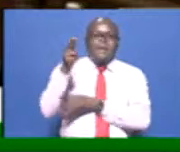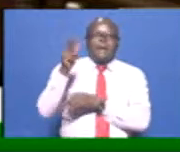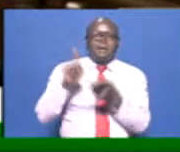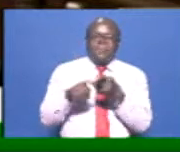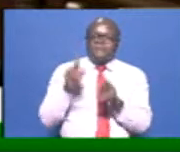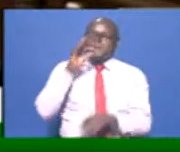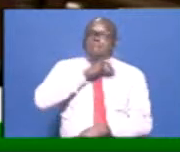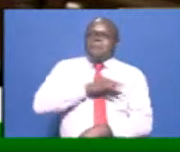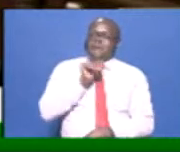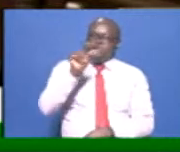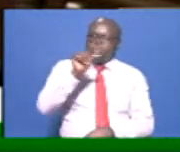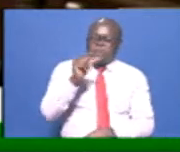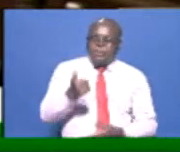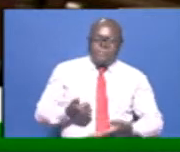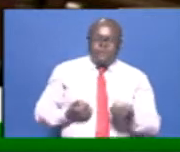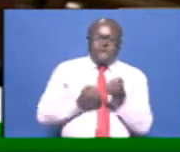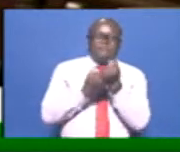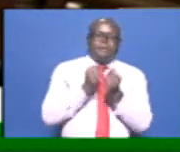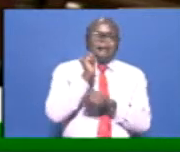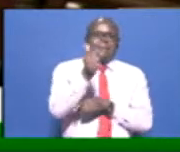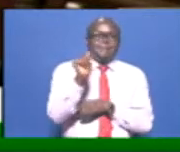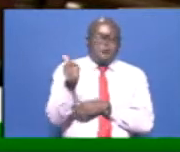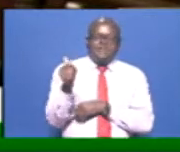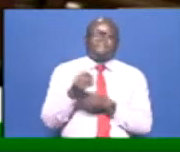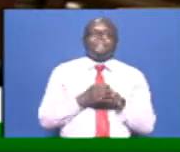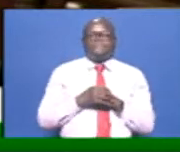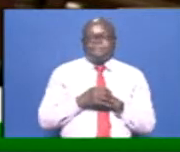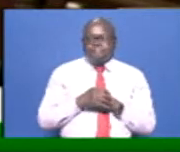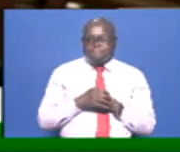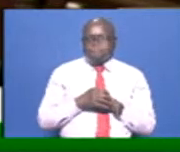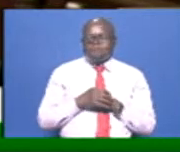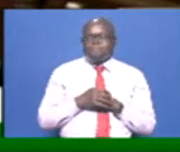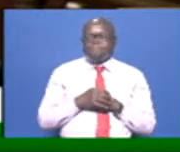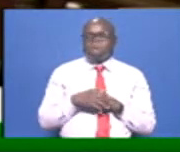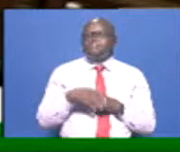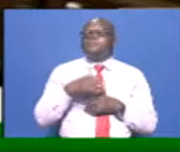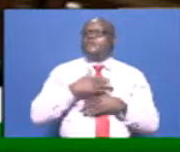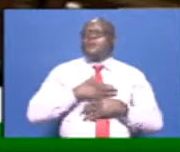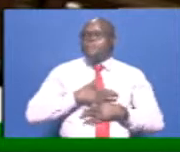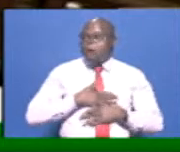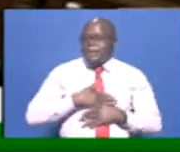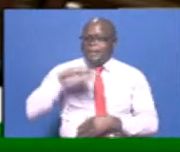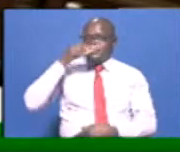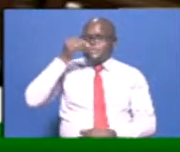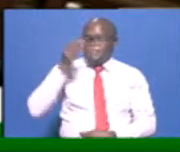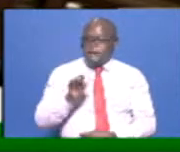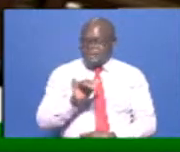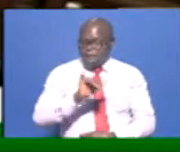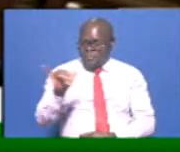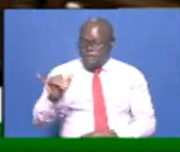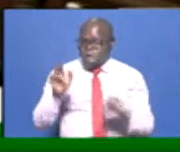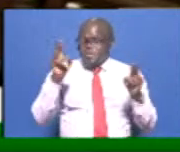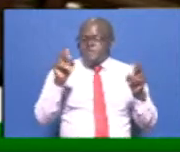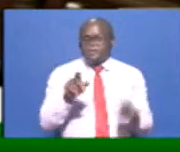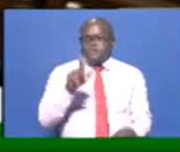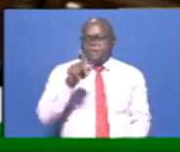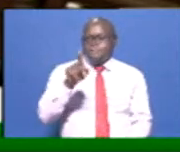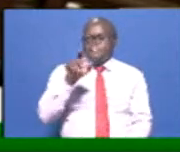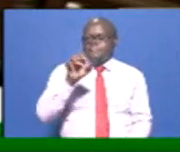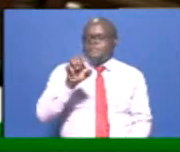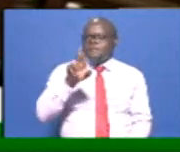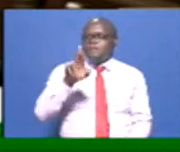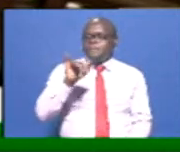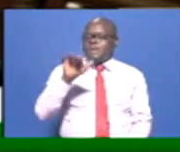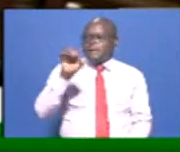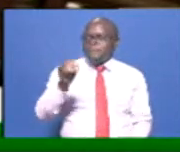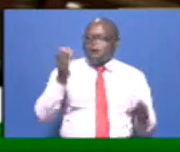dogo ya kuweza kuwasaidia kufanya kazi mzuri. Bwana Speaker, kwa hiyo mambo ya Kerio Fale, nafikiri ni mambo na